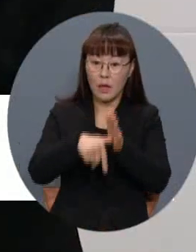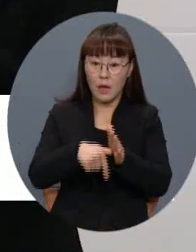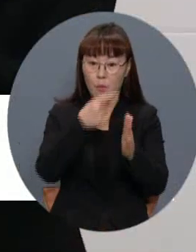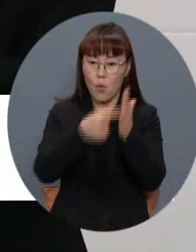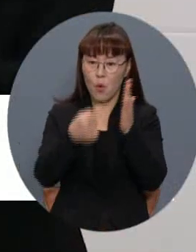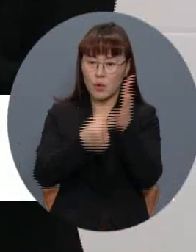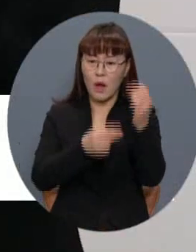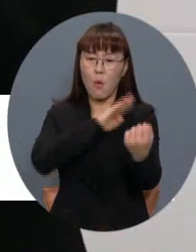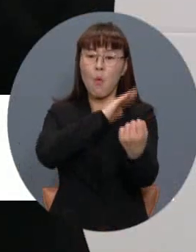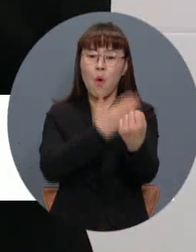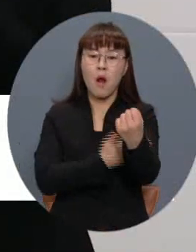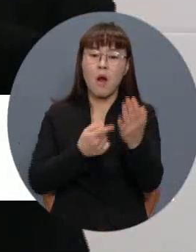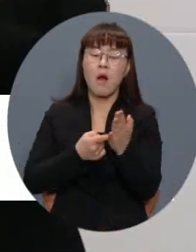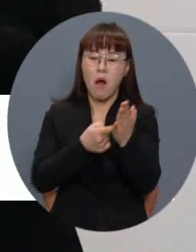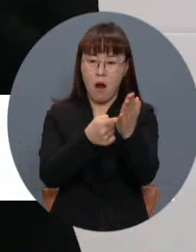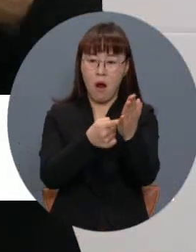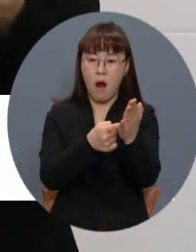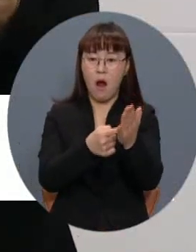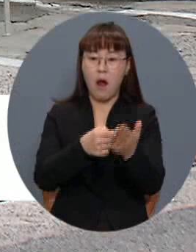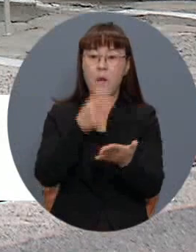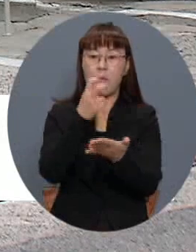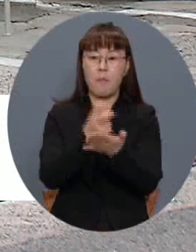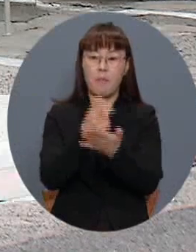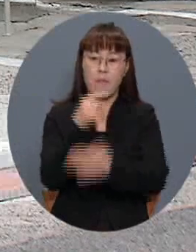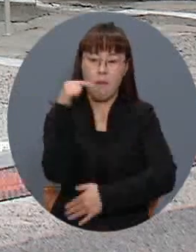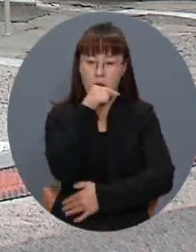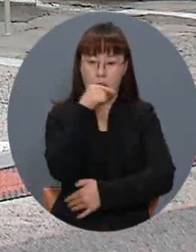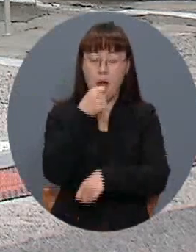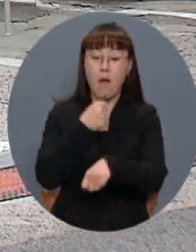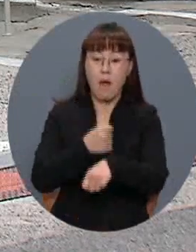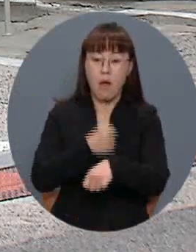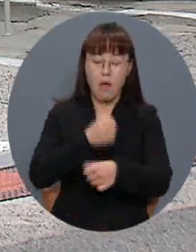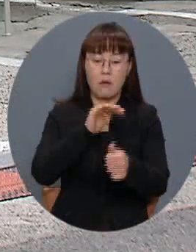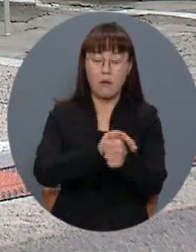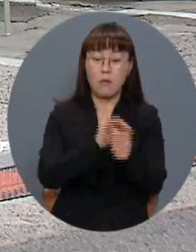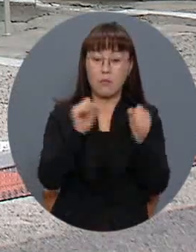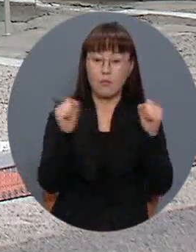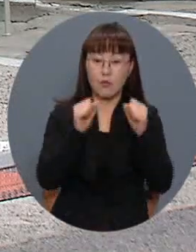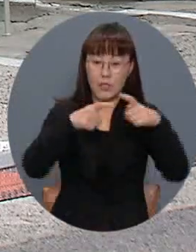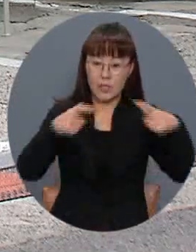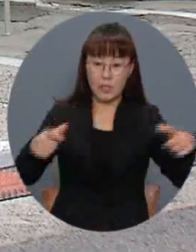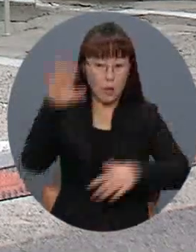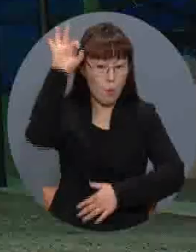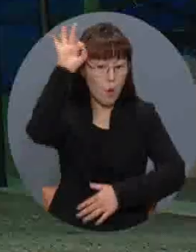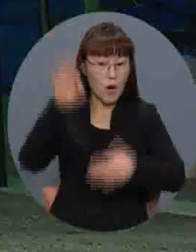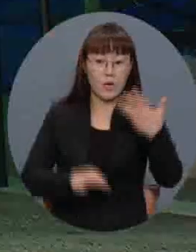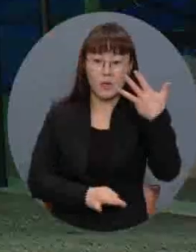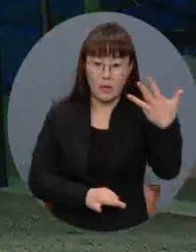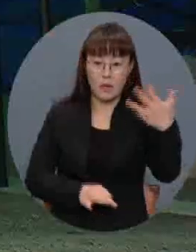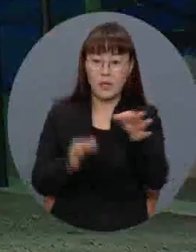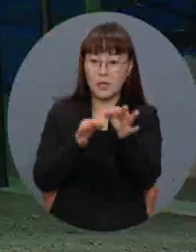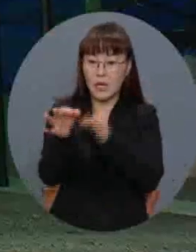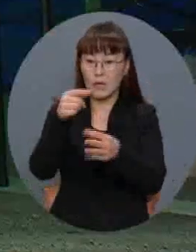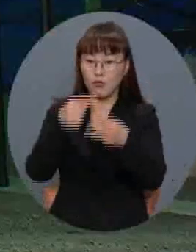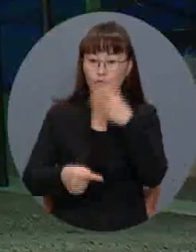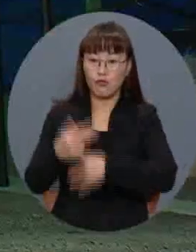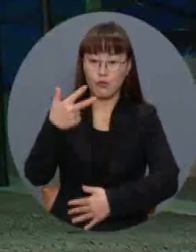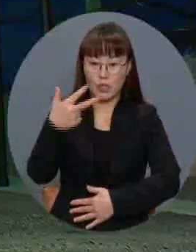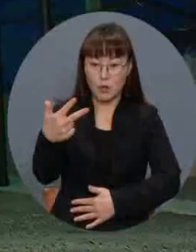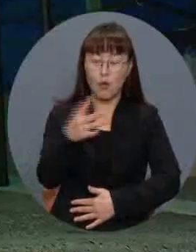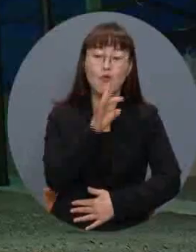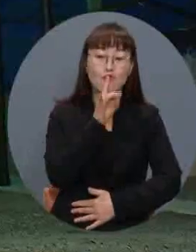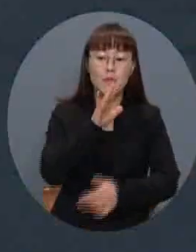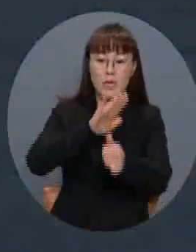등 강력한 법적 조치를 취할 예정이며 경북에서는 포항 8명, 상주 7명,